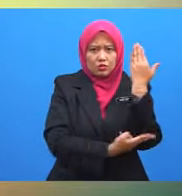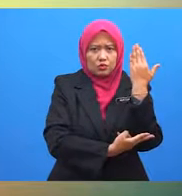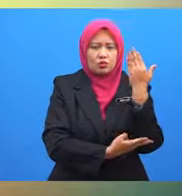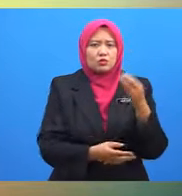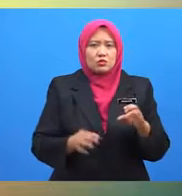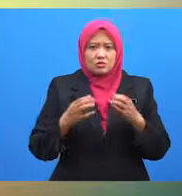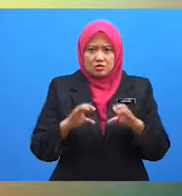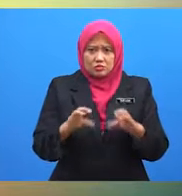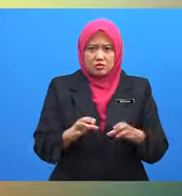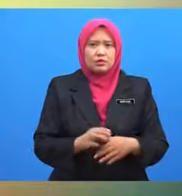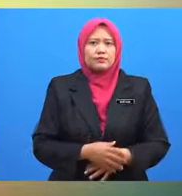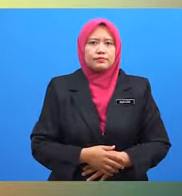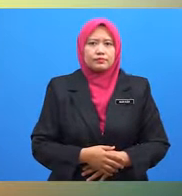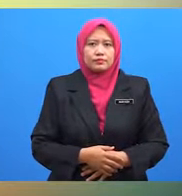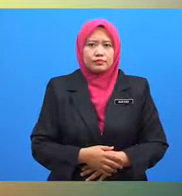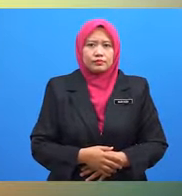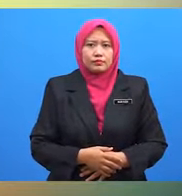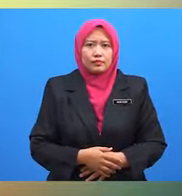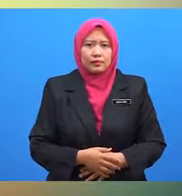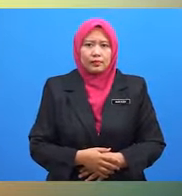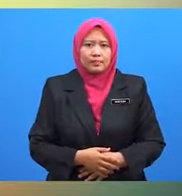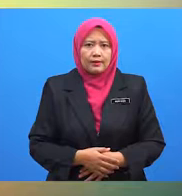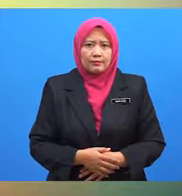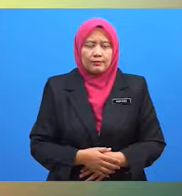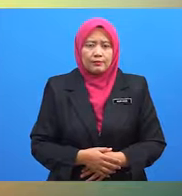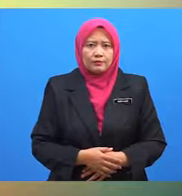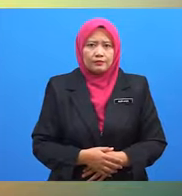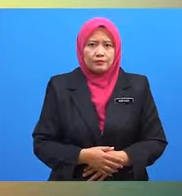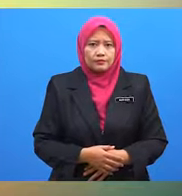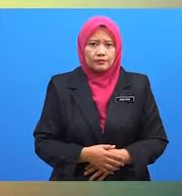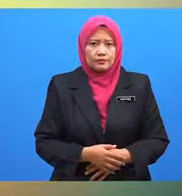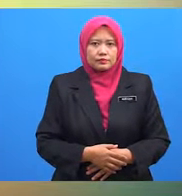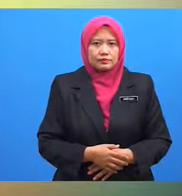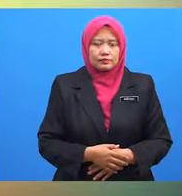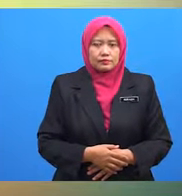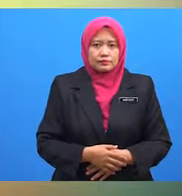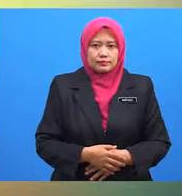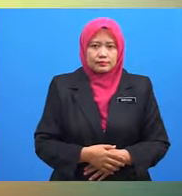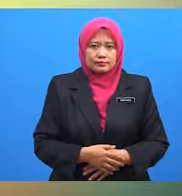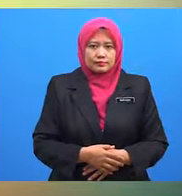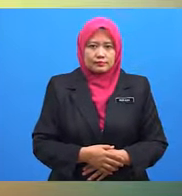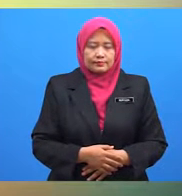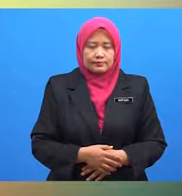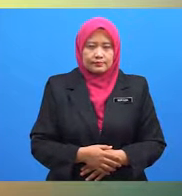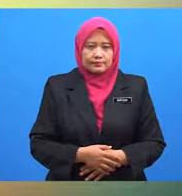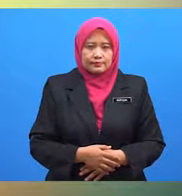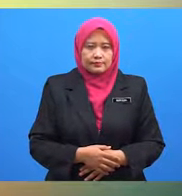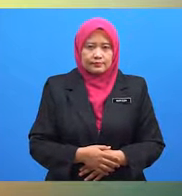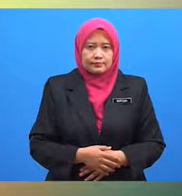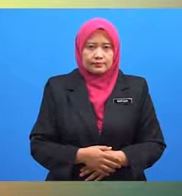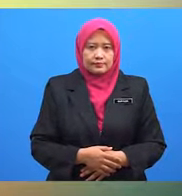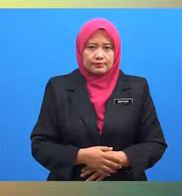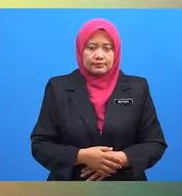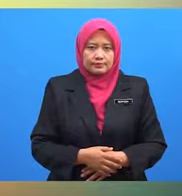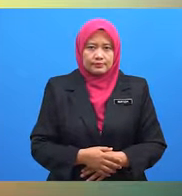dipahatkan di perbatasan sewaktu tentera Sriwijaya dihantar menaluki bumi Jawa yang tidak